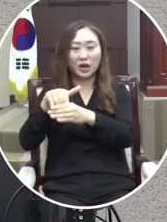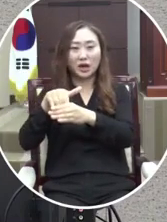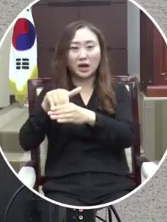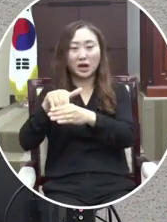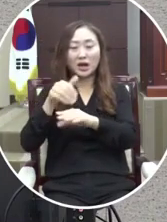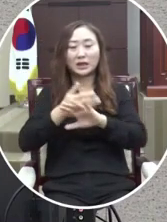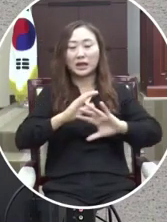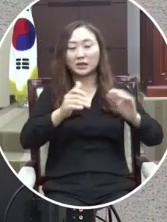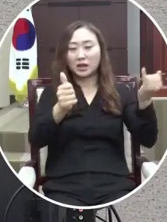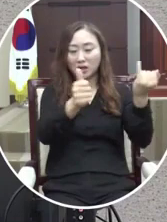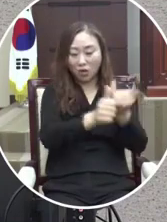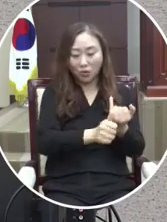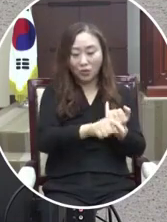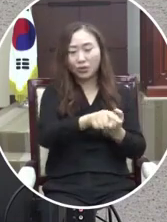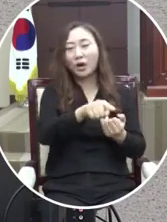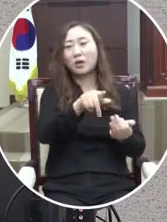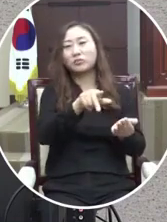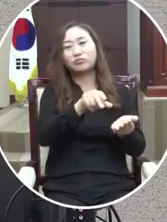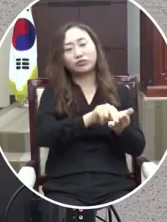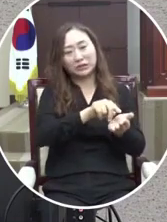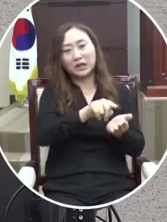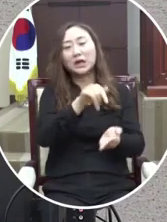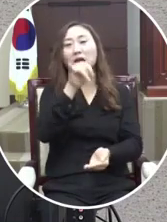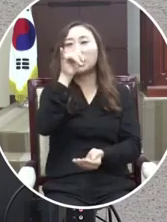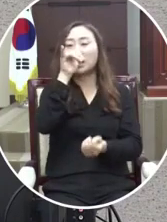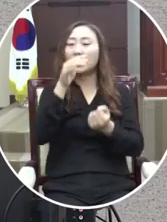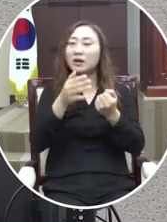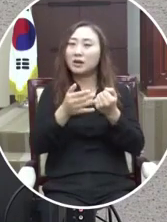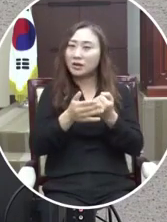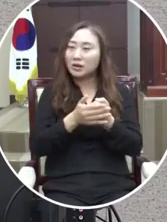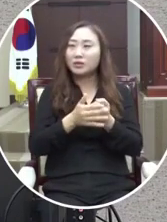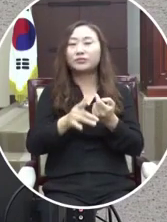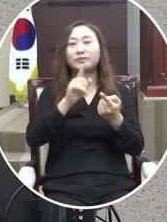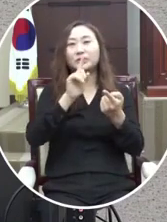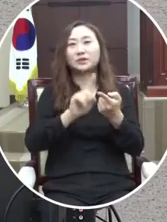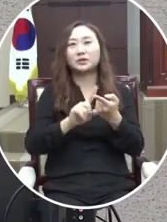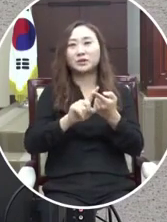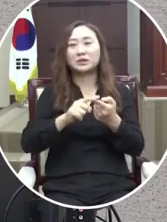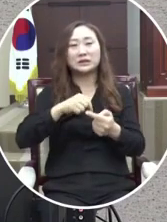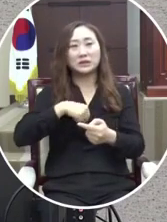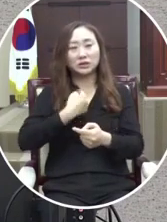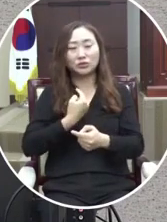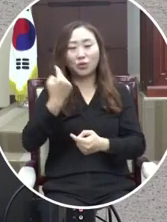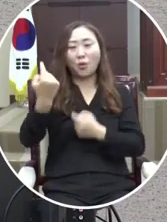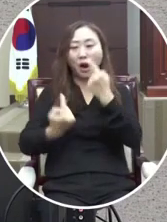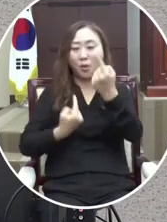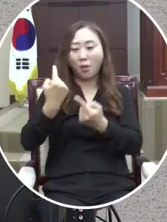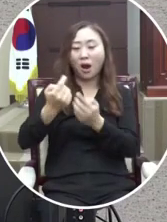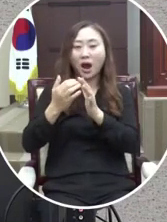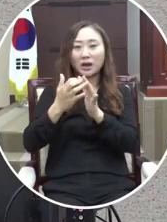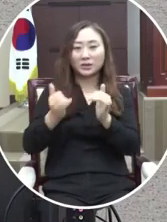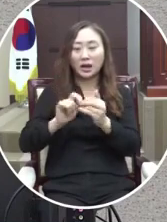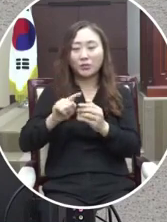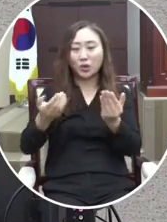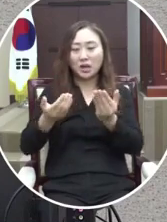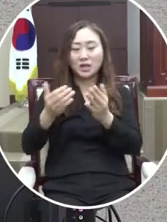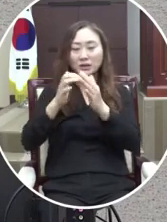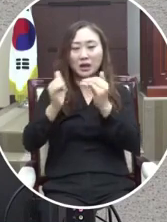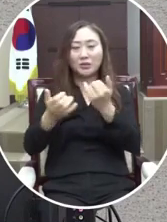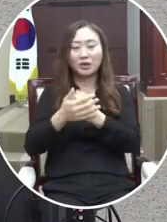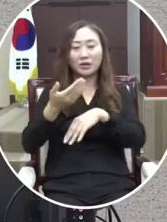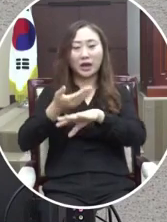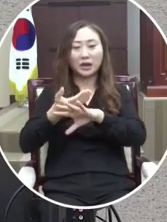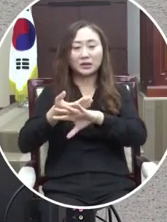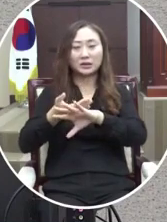실패로 이끌었다는 사실을 되짚어보면 코리안 드림을 꿈꾸며 스스로 찾아온 이주주민이나 노동자들에